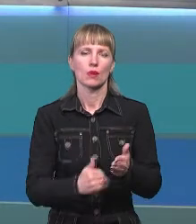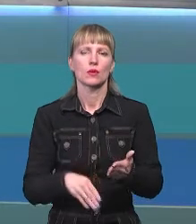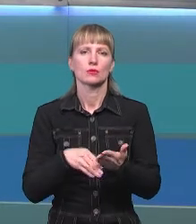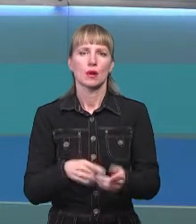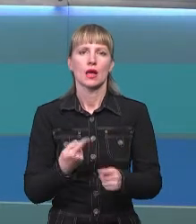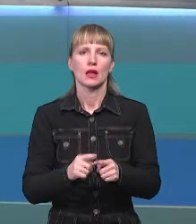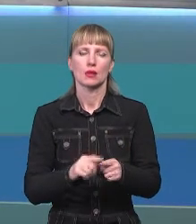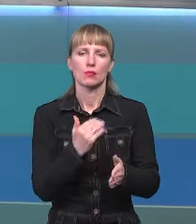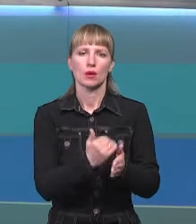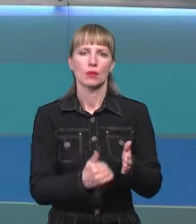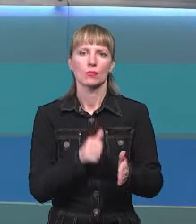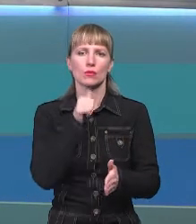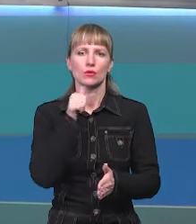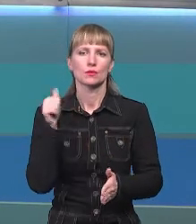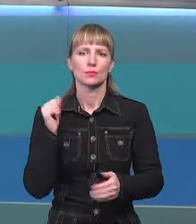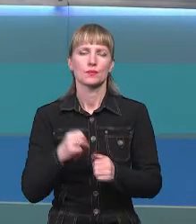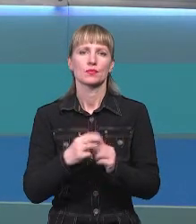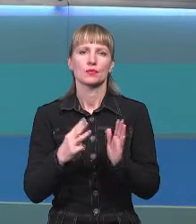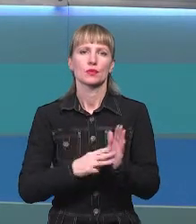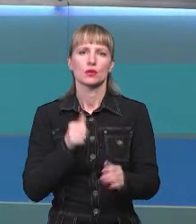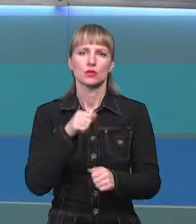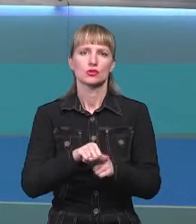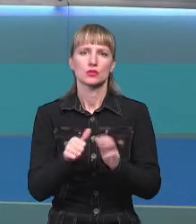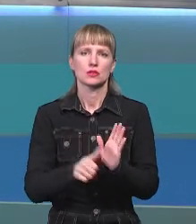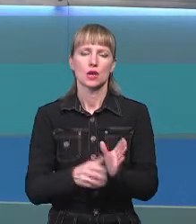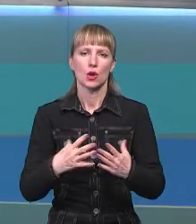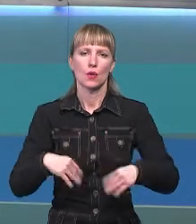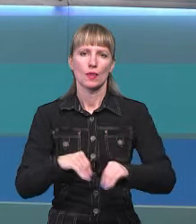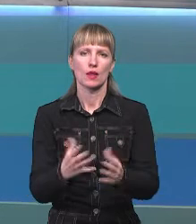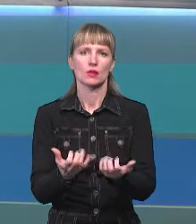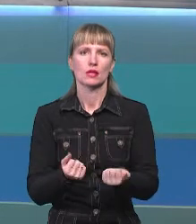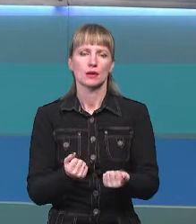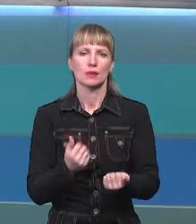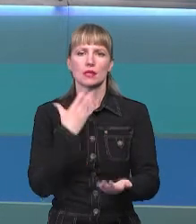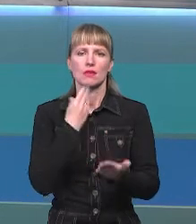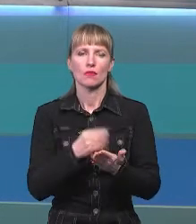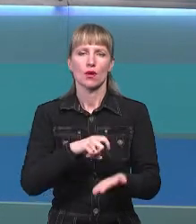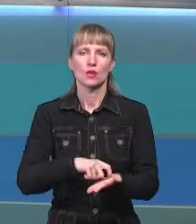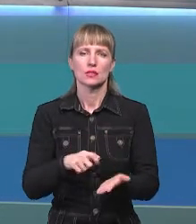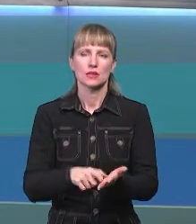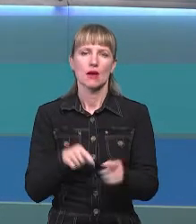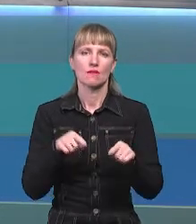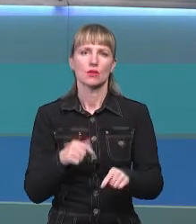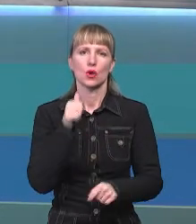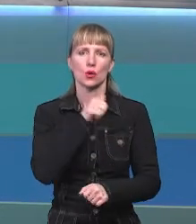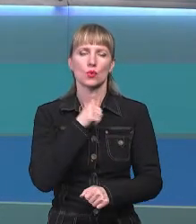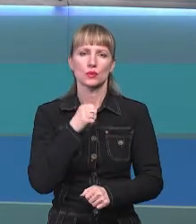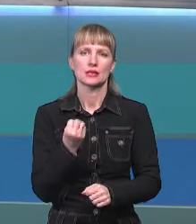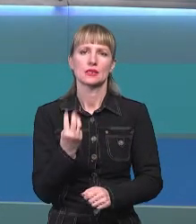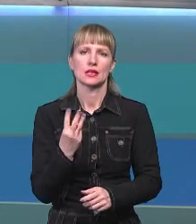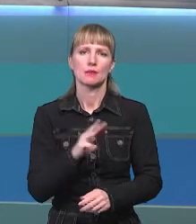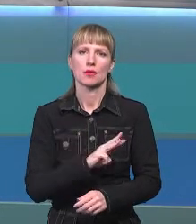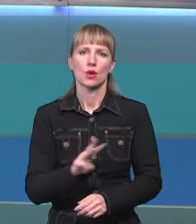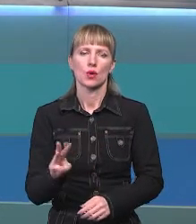допомогою цієї програми в минулому році, в 2018 році, 16 родин отримали власну оселю, а в цьому році